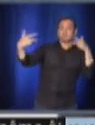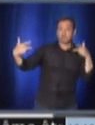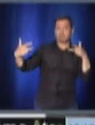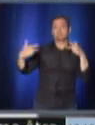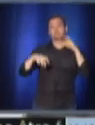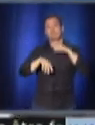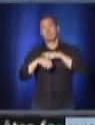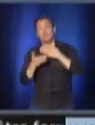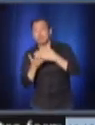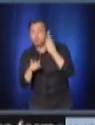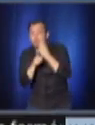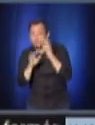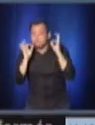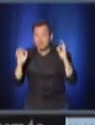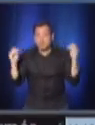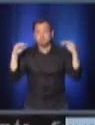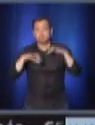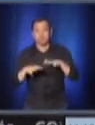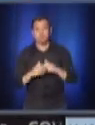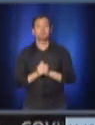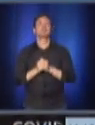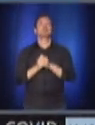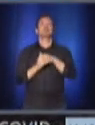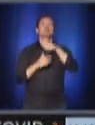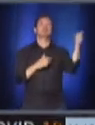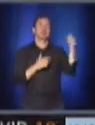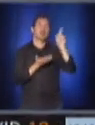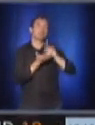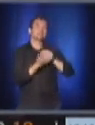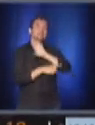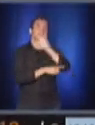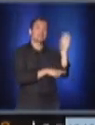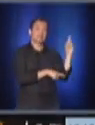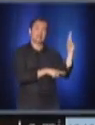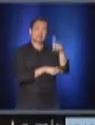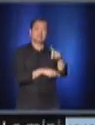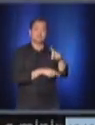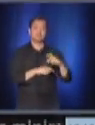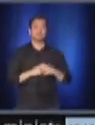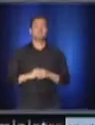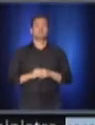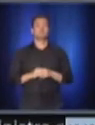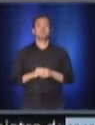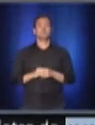Pierre Saint-Arnaud, La Presse canadienne. Bonjour, Dr. Arruda, M. Dubé. M. Dubé,